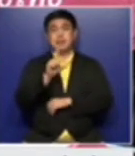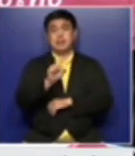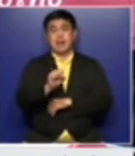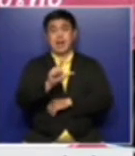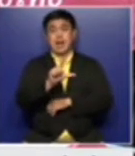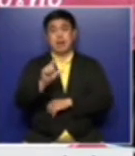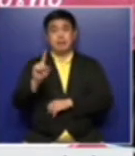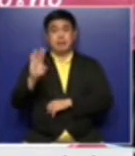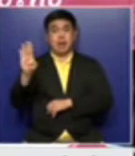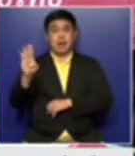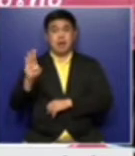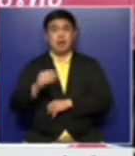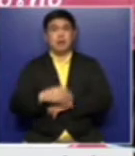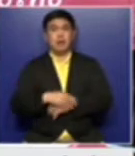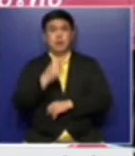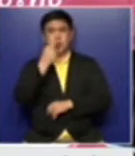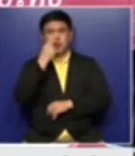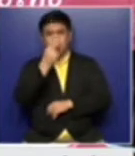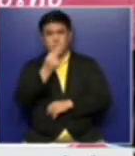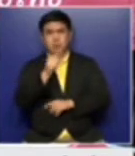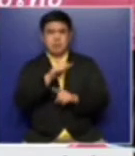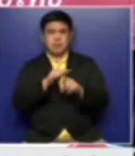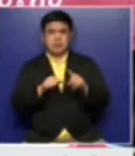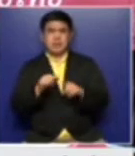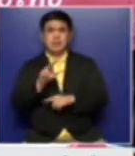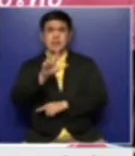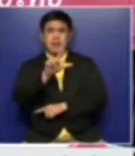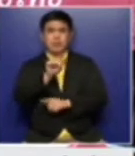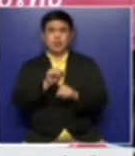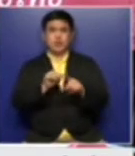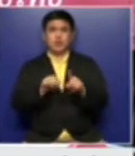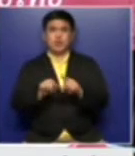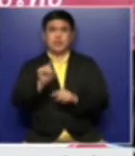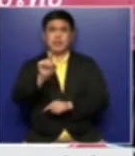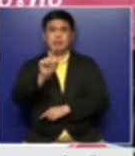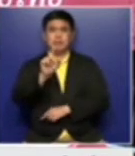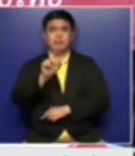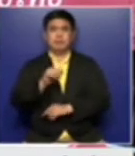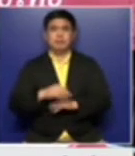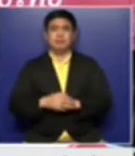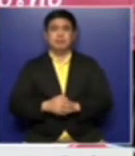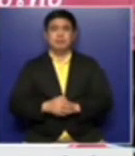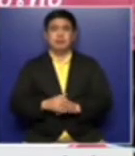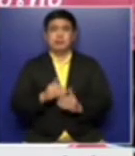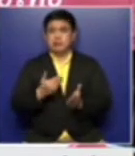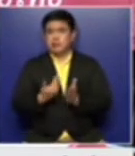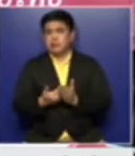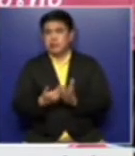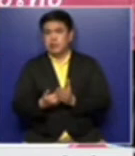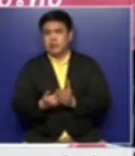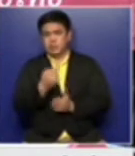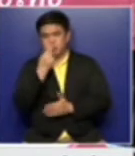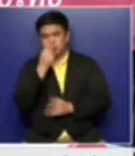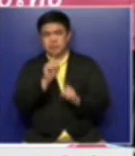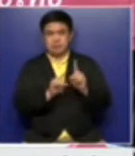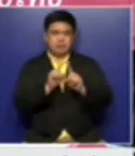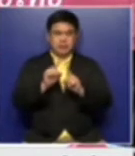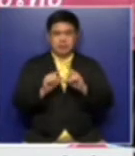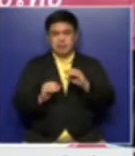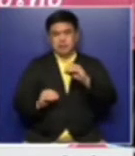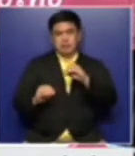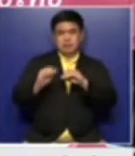100,000,000 บาทถือว่าเพิ่มขึ้นร้อยละ 3.1 โดยวงเงินดังกล่าวที่ขึ้น